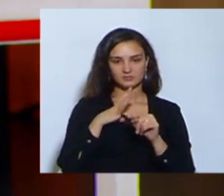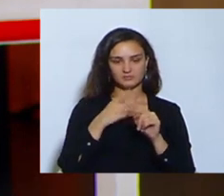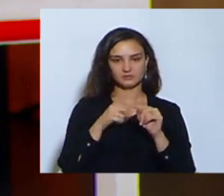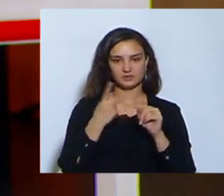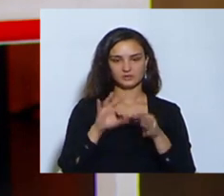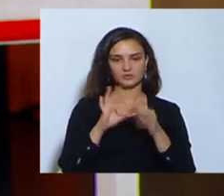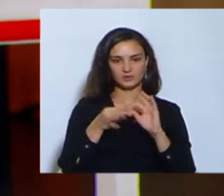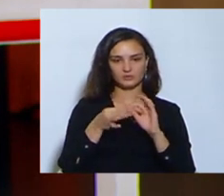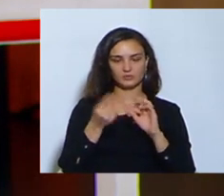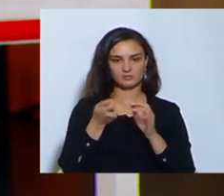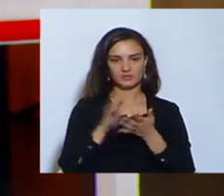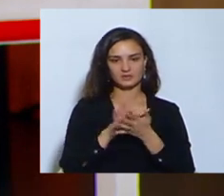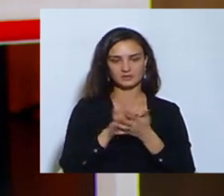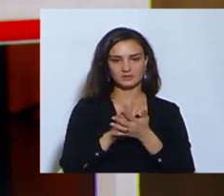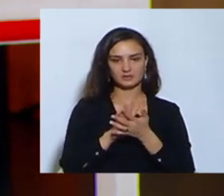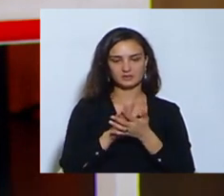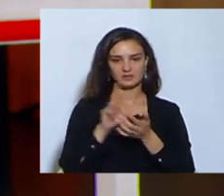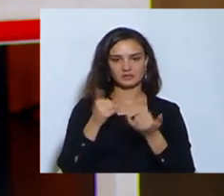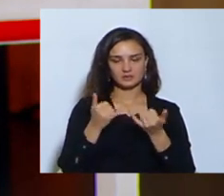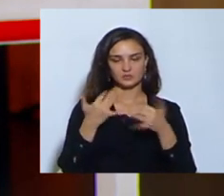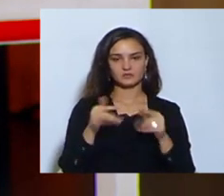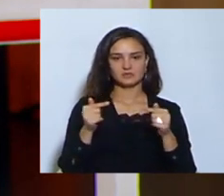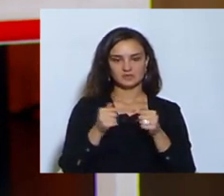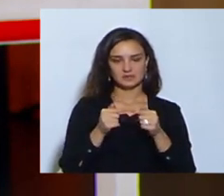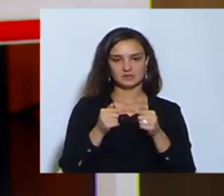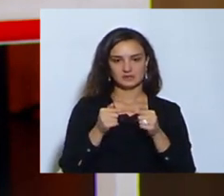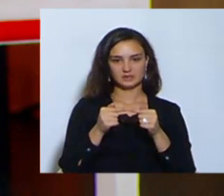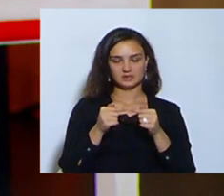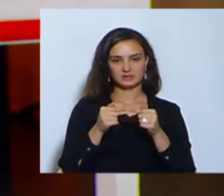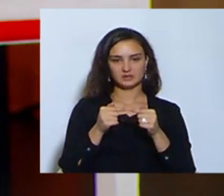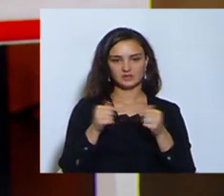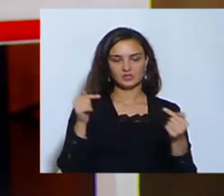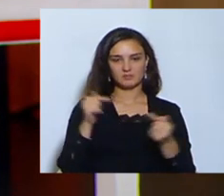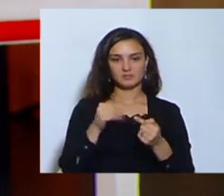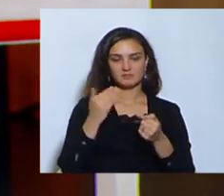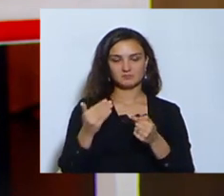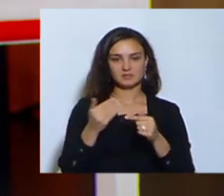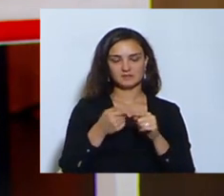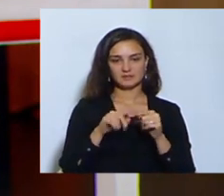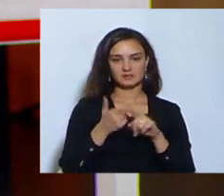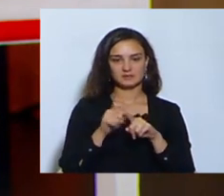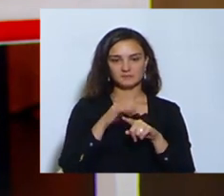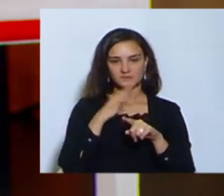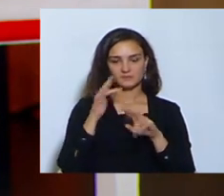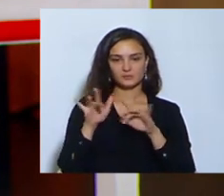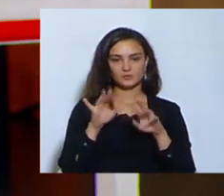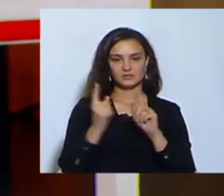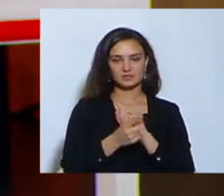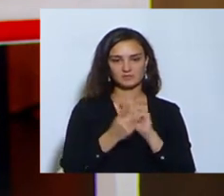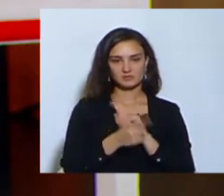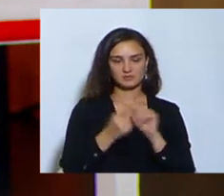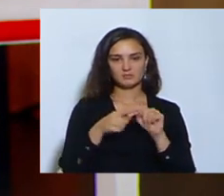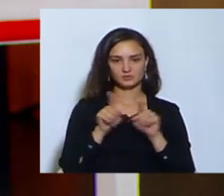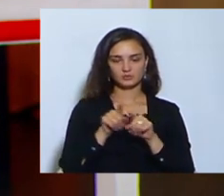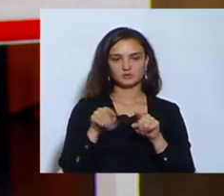ერთი კონკრეტული ბაქტერია რომელიც დღეს უკვე დადგენილია. შესაბამისად მისი დამსახურებით ძალიან ბევრი პროცესი იცვლება, მათ